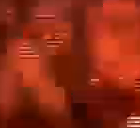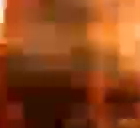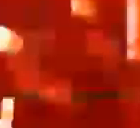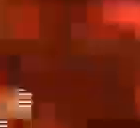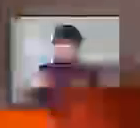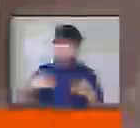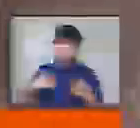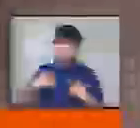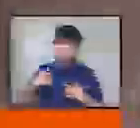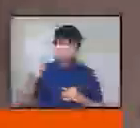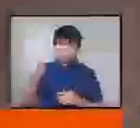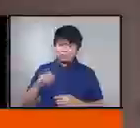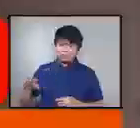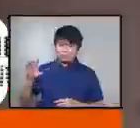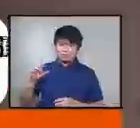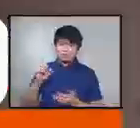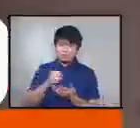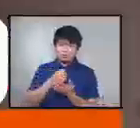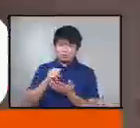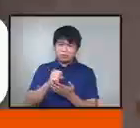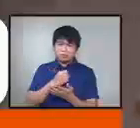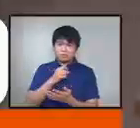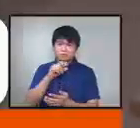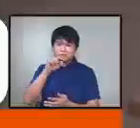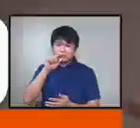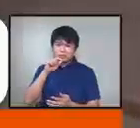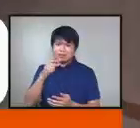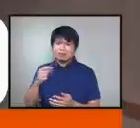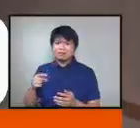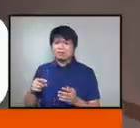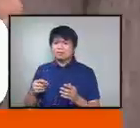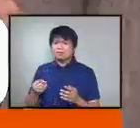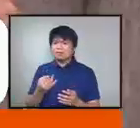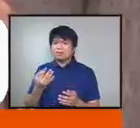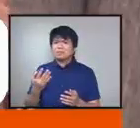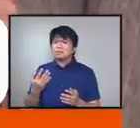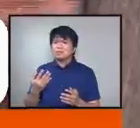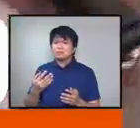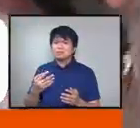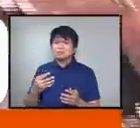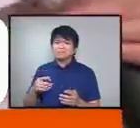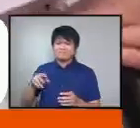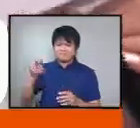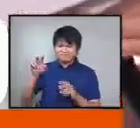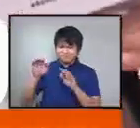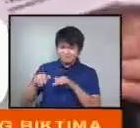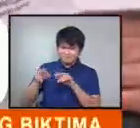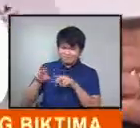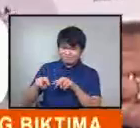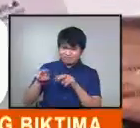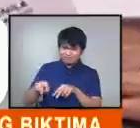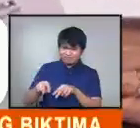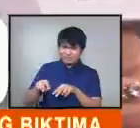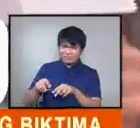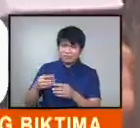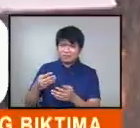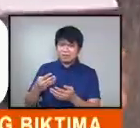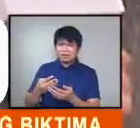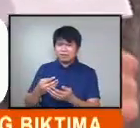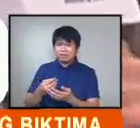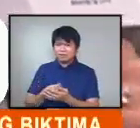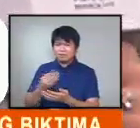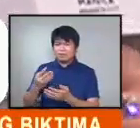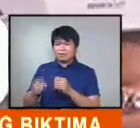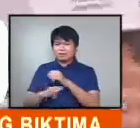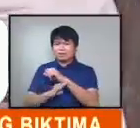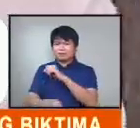Si Asia Songbird, inamin na ilang beses siyang or ilang beses niyang naramdaman na minaliit siya habang namimili ng mga bags at shoes abroad. Naungkat ang isyong